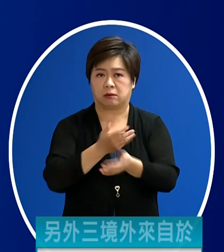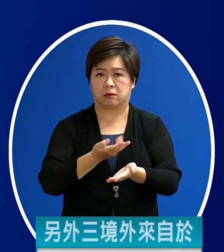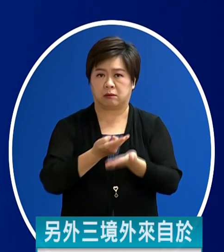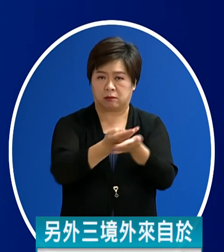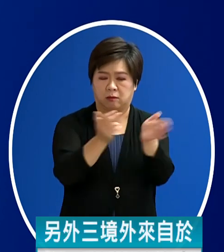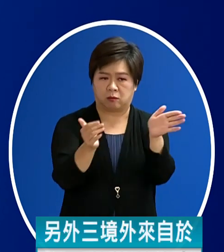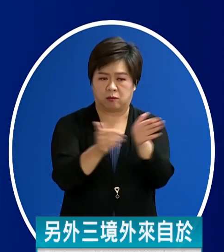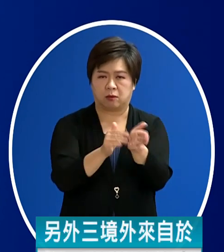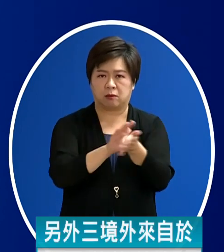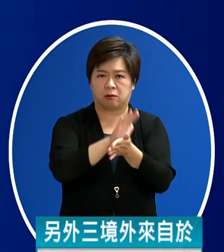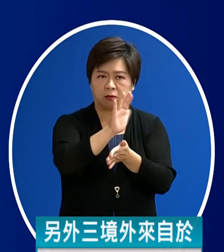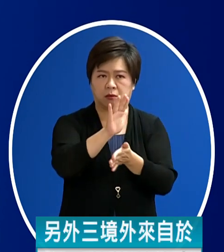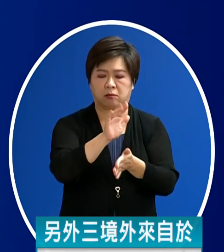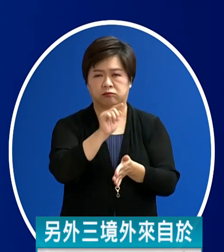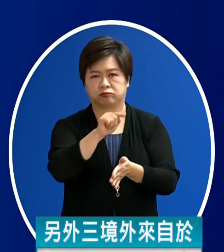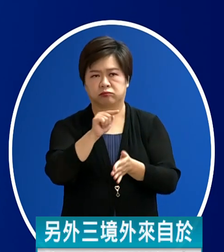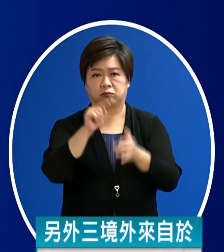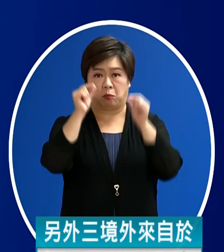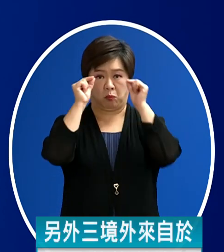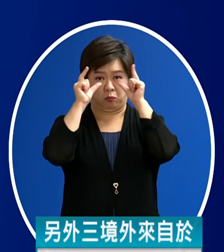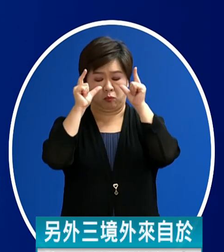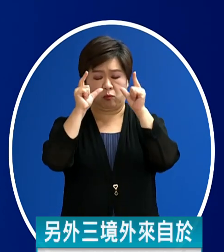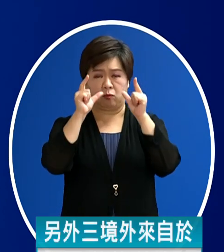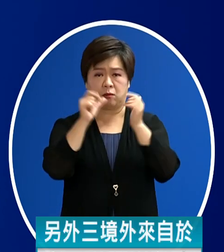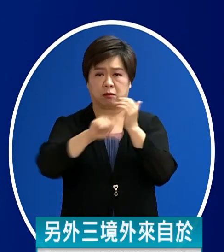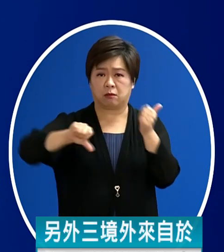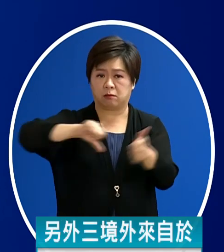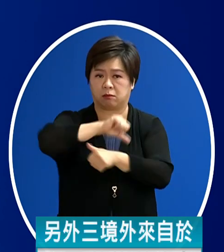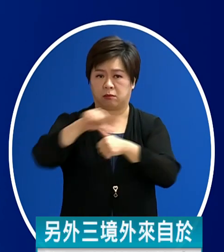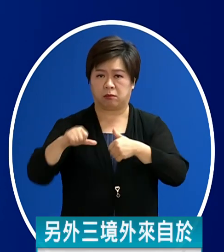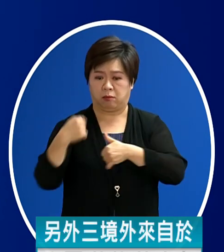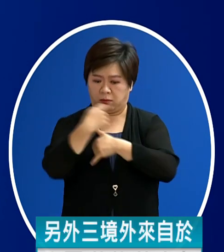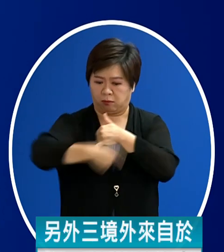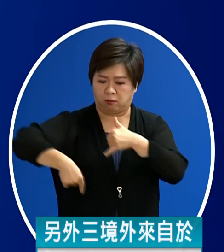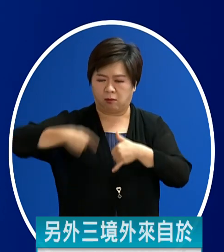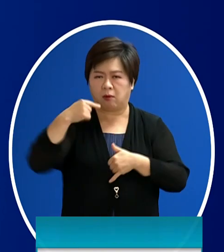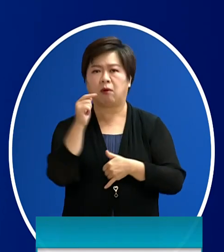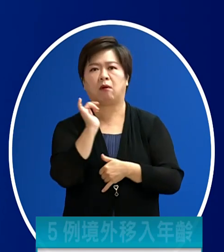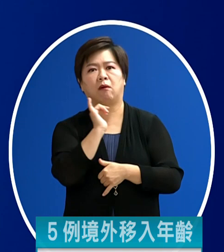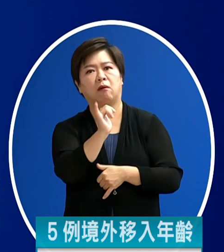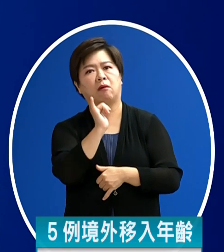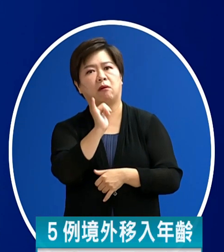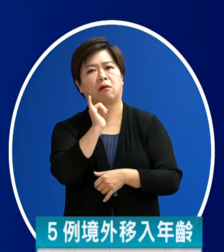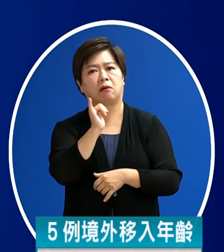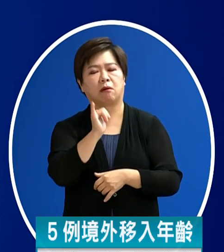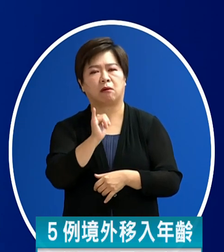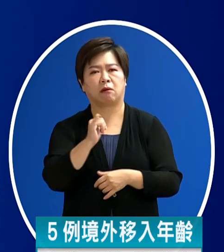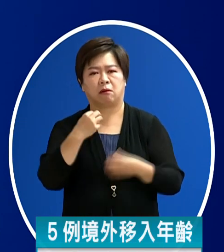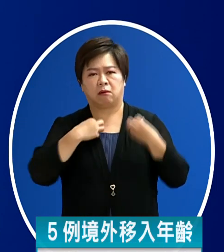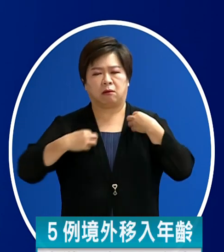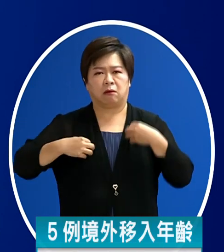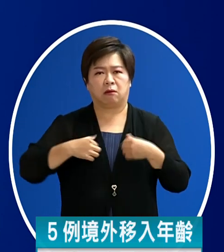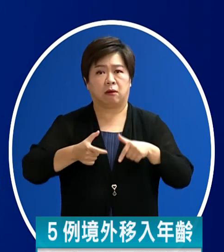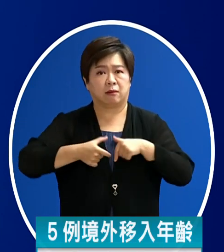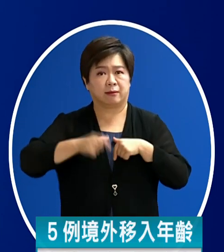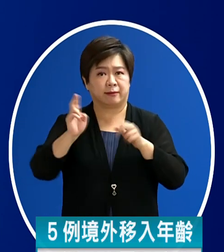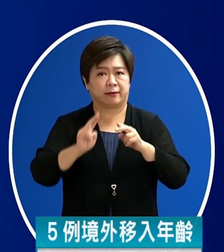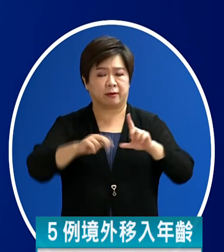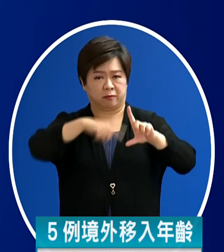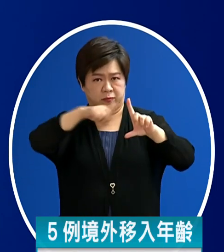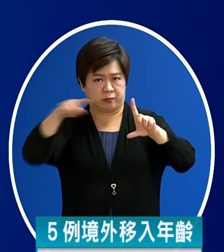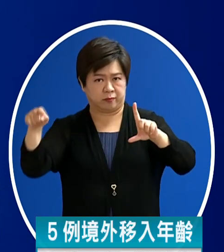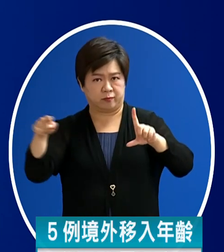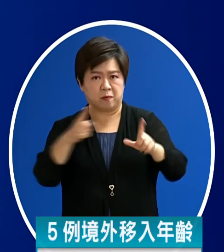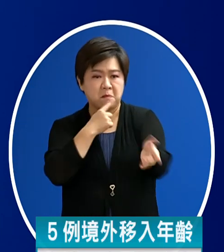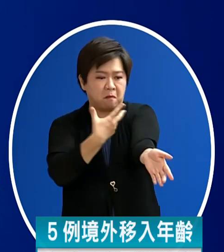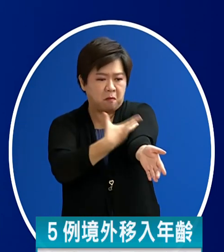这个意识清楚，生命真相也稳定。 那心电图跟抽血检验都没有